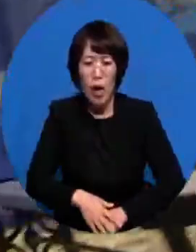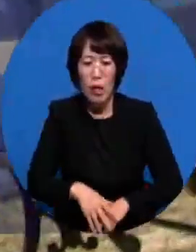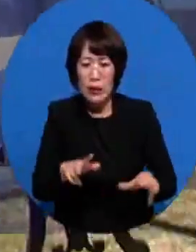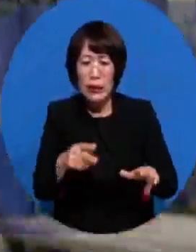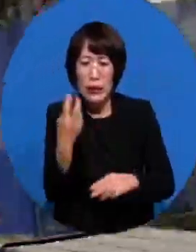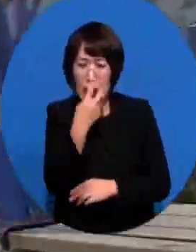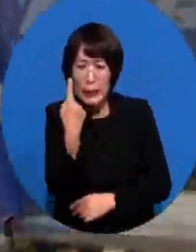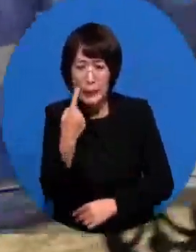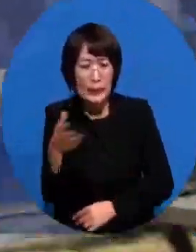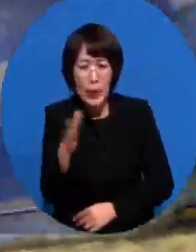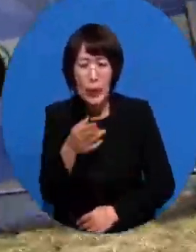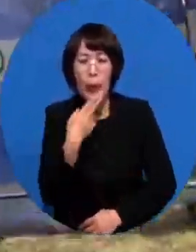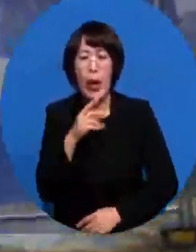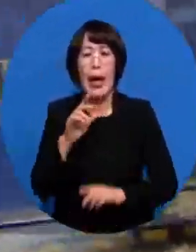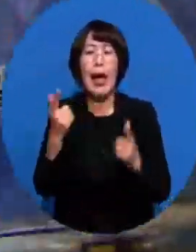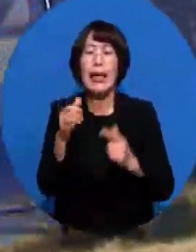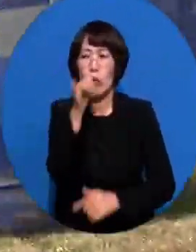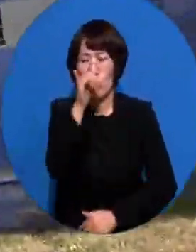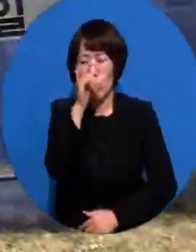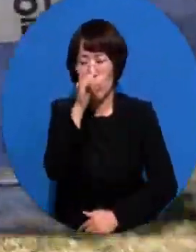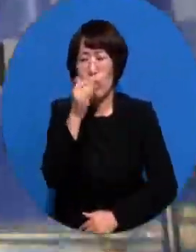여기 지키시는 분은 따로